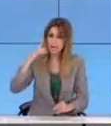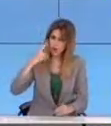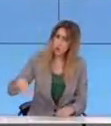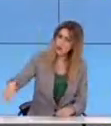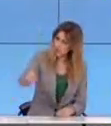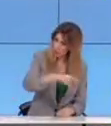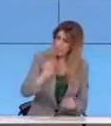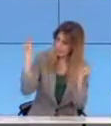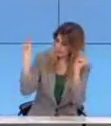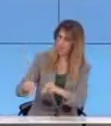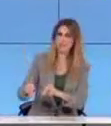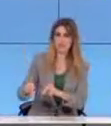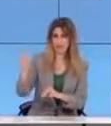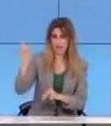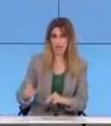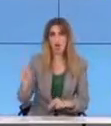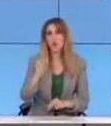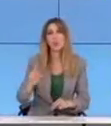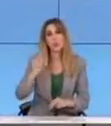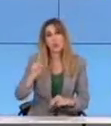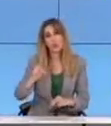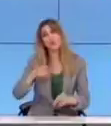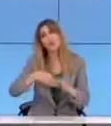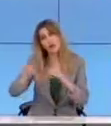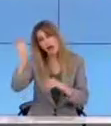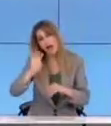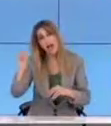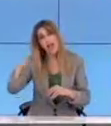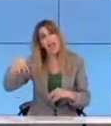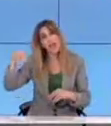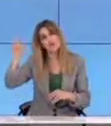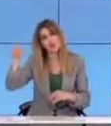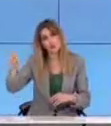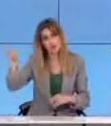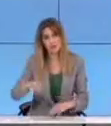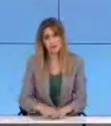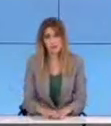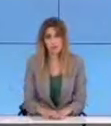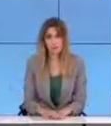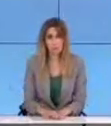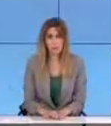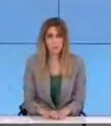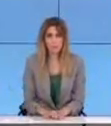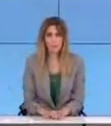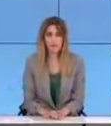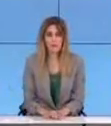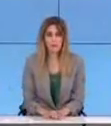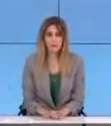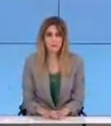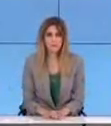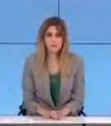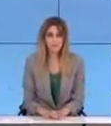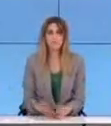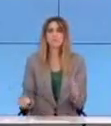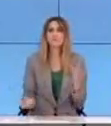πολιτικών διαδικασιών στη χώρα μας δεν επέτρεψε στον νέο υπουργό, στον Θανάση το Θεοχαρόπουλο, να συνεχίσει στα ίδια